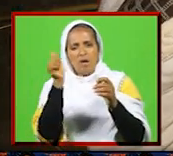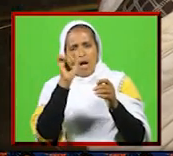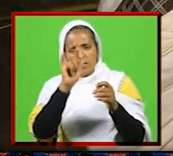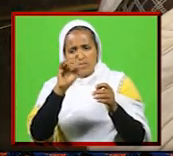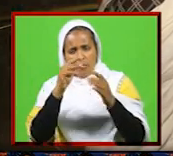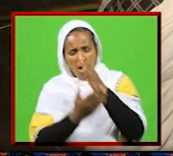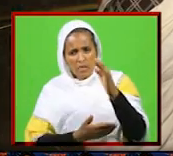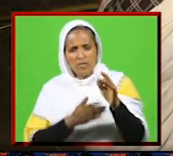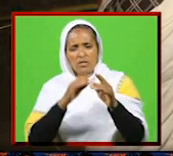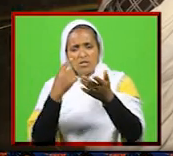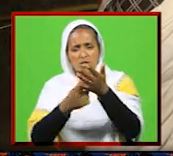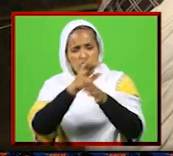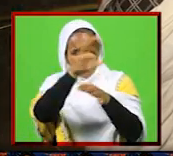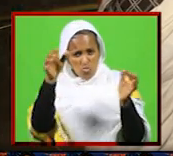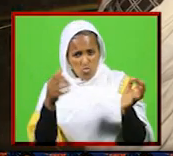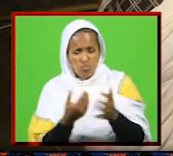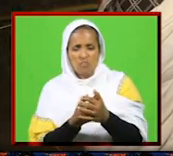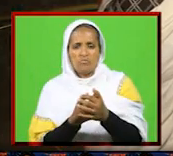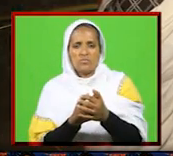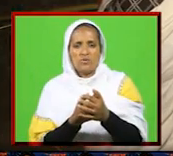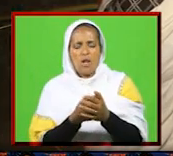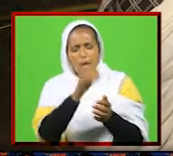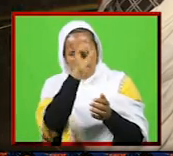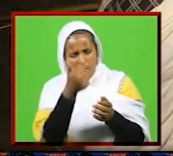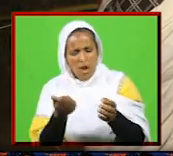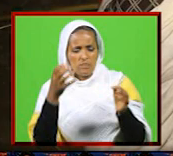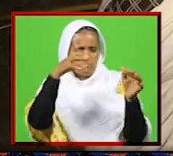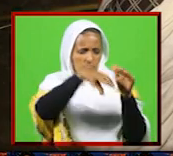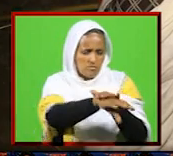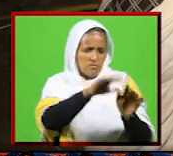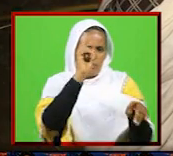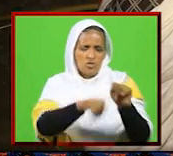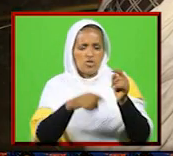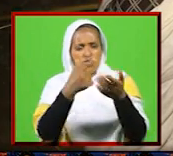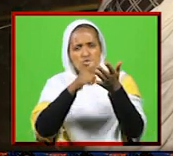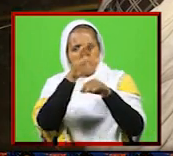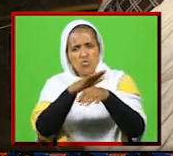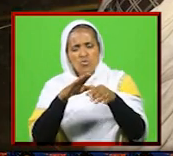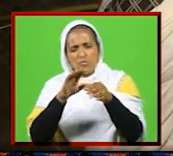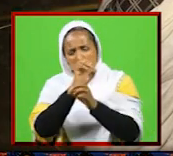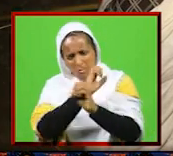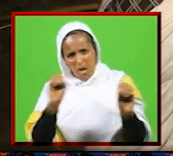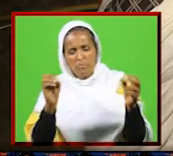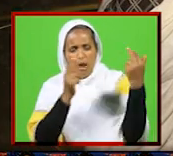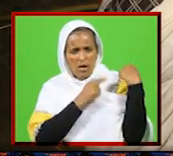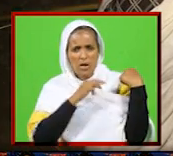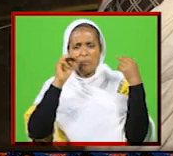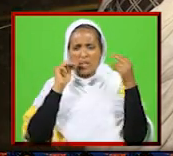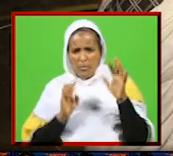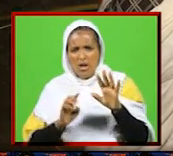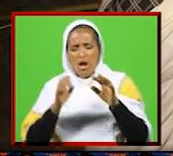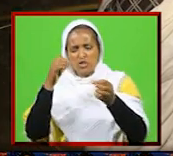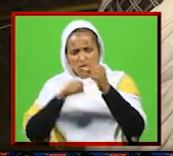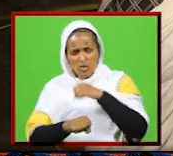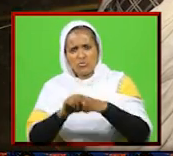አዝማሪ። እነዚህ ሁሉ ለነዚህ ሁሉ ማንም ሊገባበት የማይችል ከነዚህ ሁሉ የተወገዘ